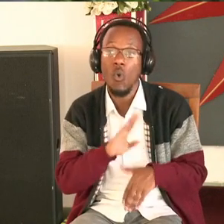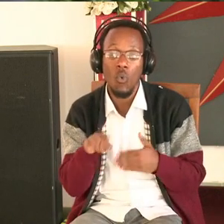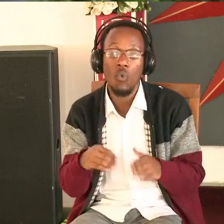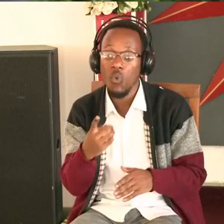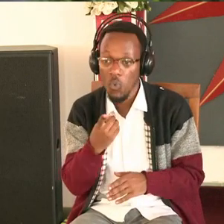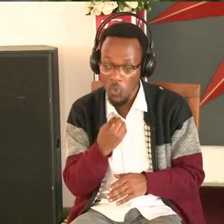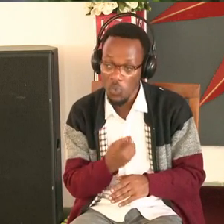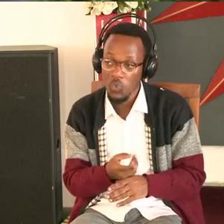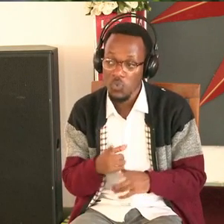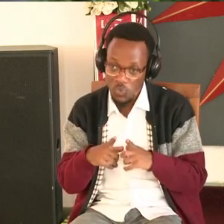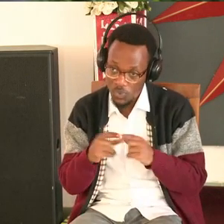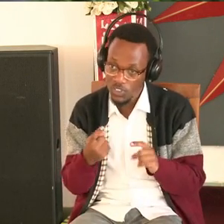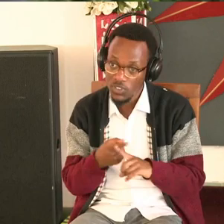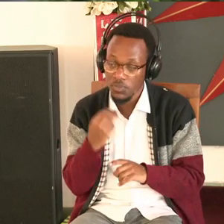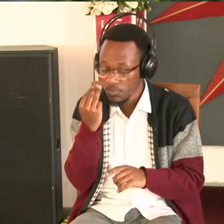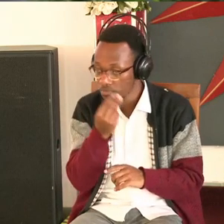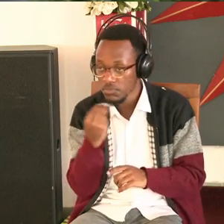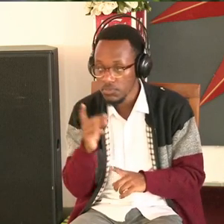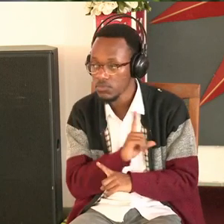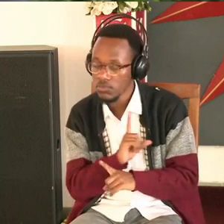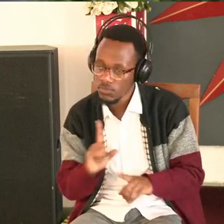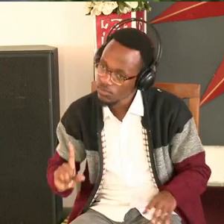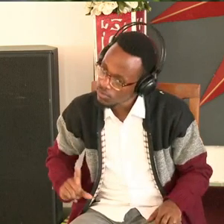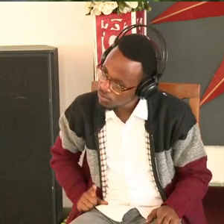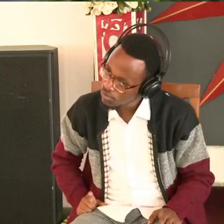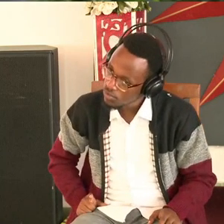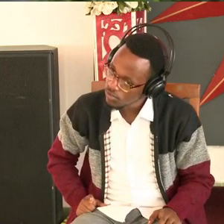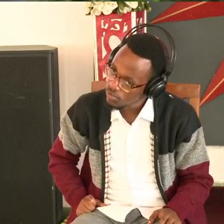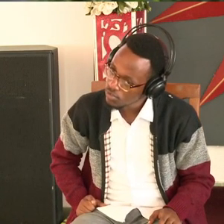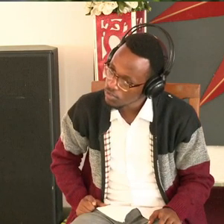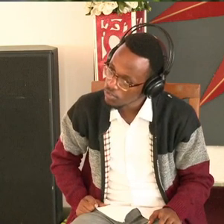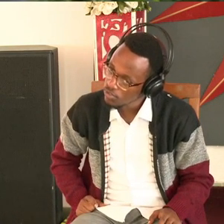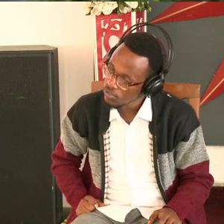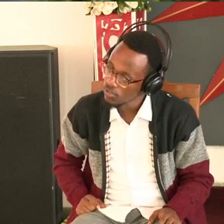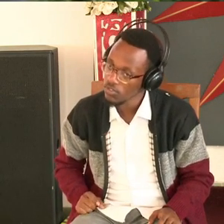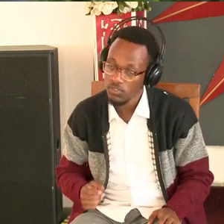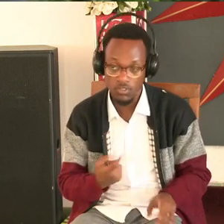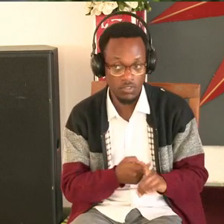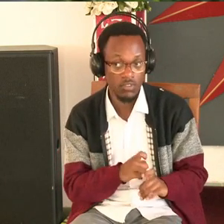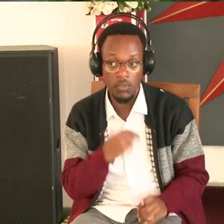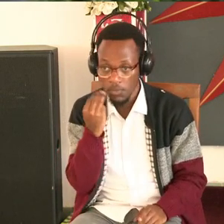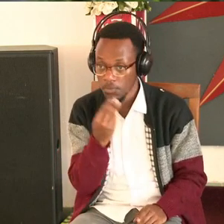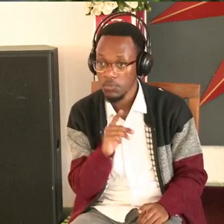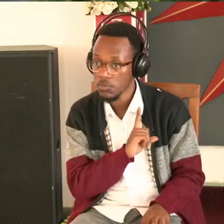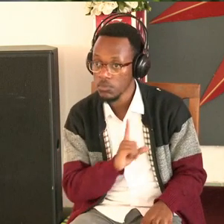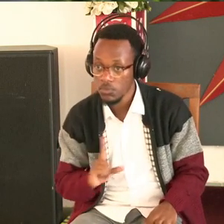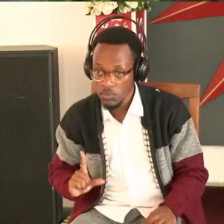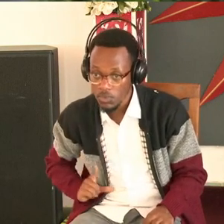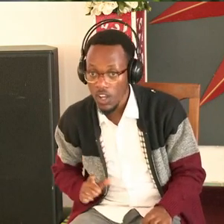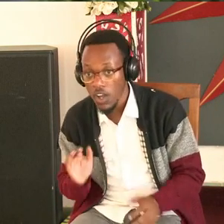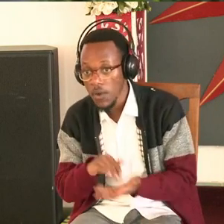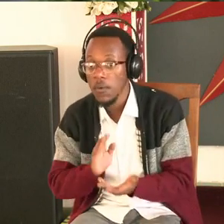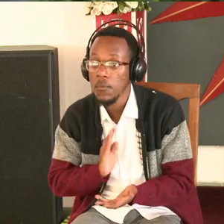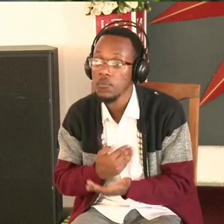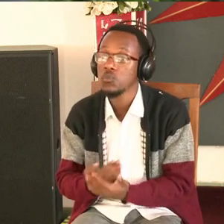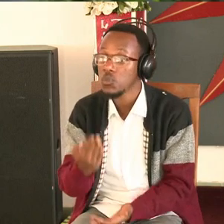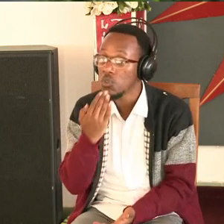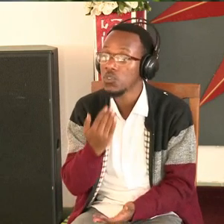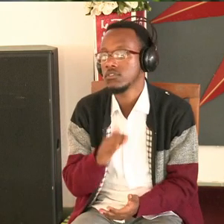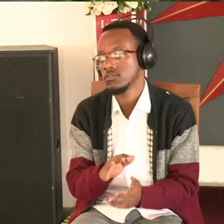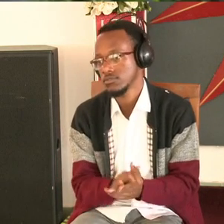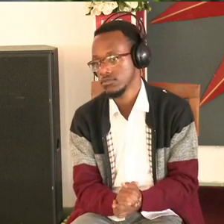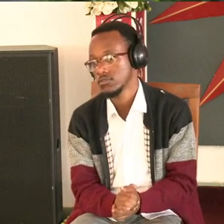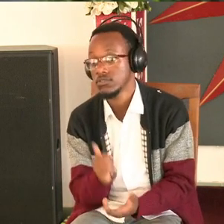ryose. Riva mu kanwa k'Imana. Qui est sorti de la bouche de Dieu. Et nous sommes donc reconnaissants